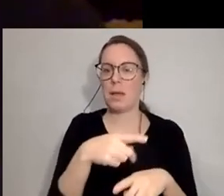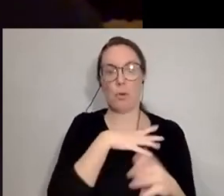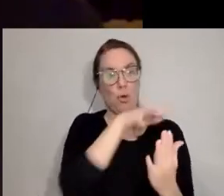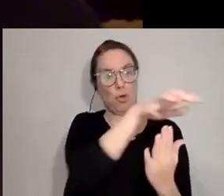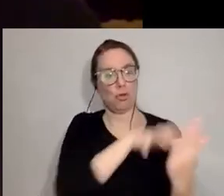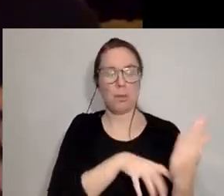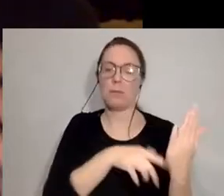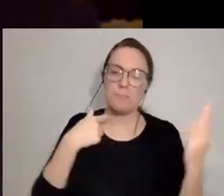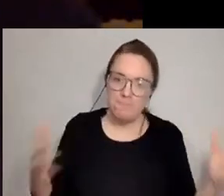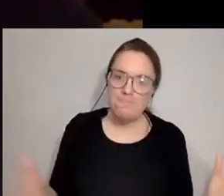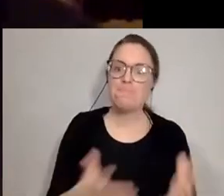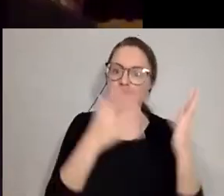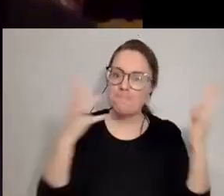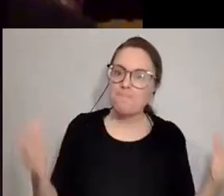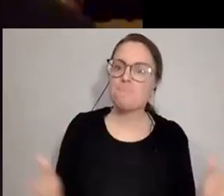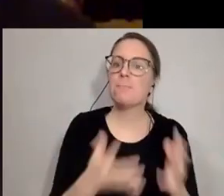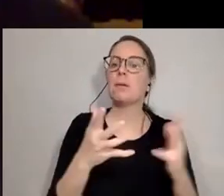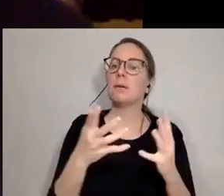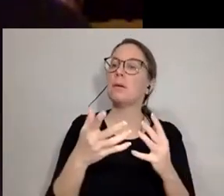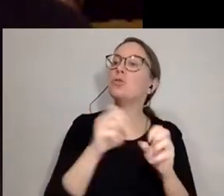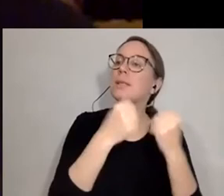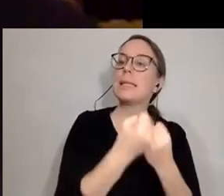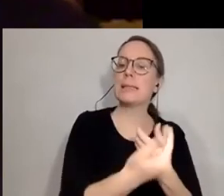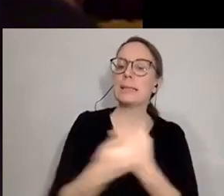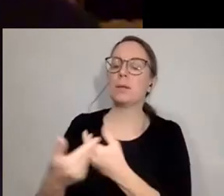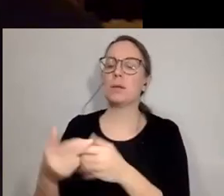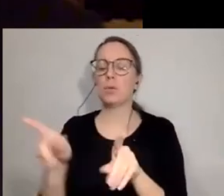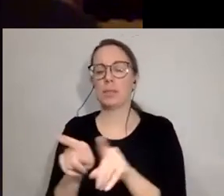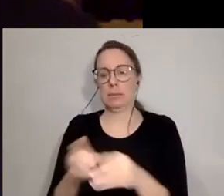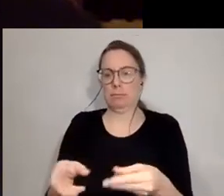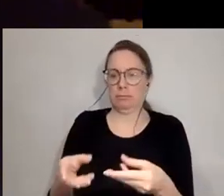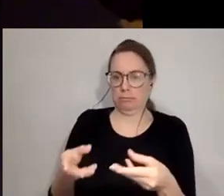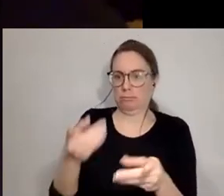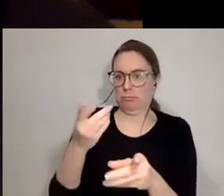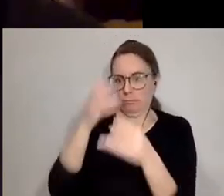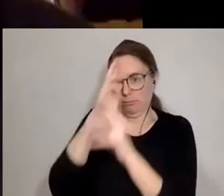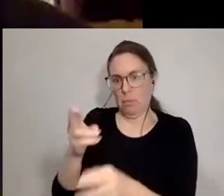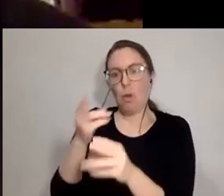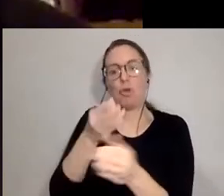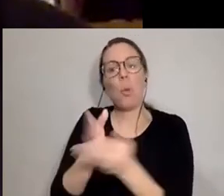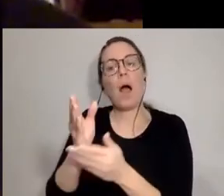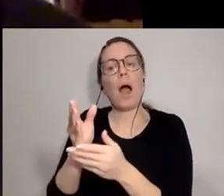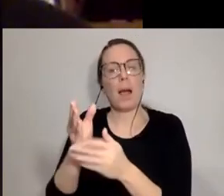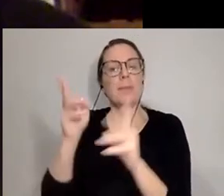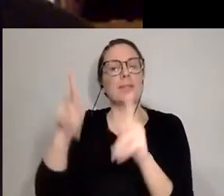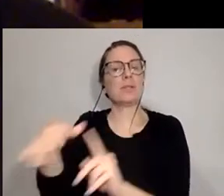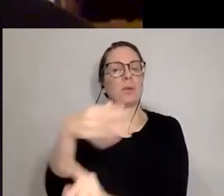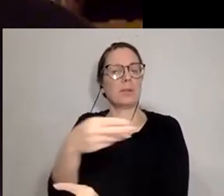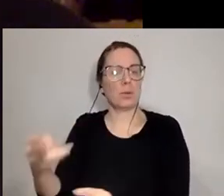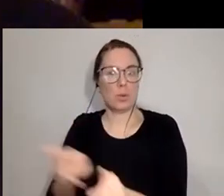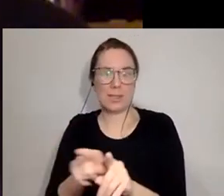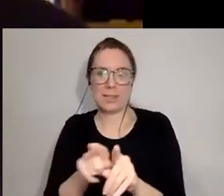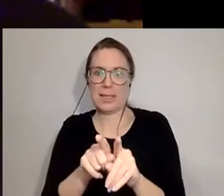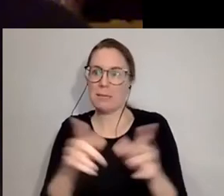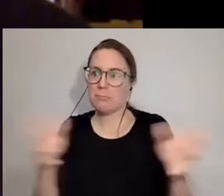la participation sociale et l'effectivité des droits des personnes en situation de handicap et qui promeuvent une société inclusive.